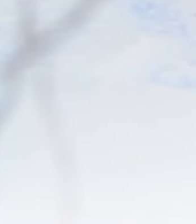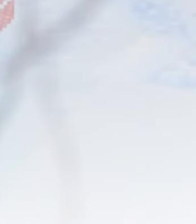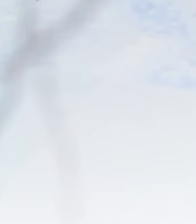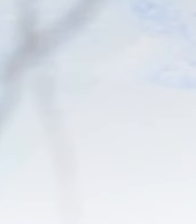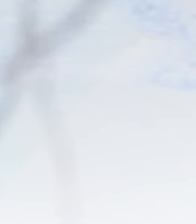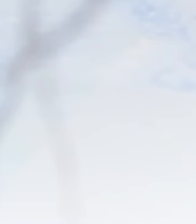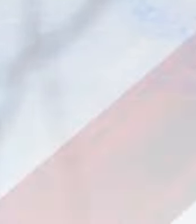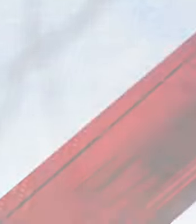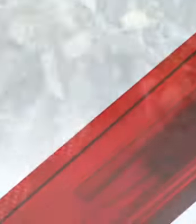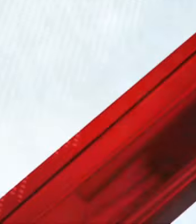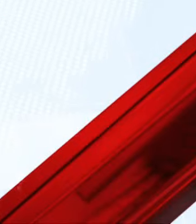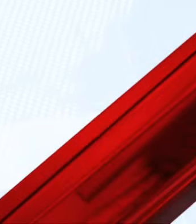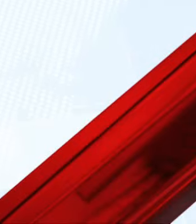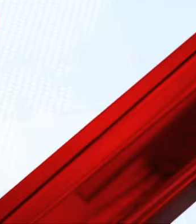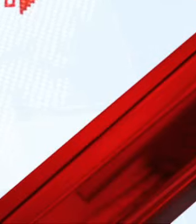пагатнінняў.